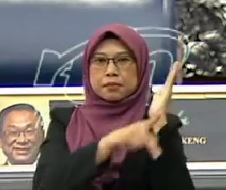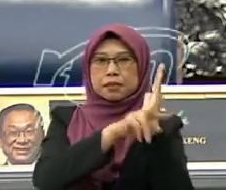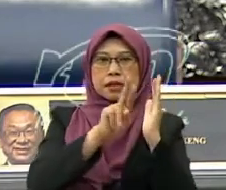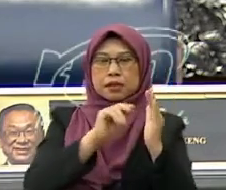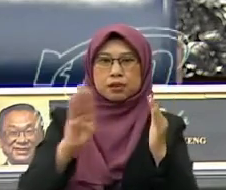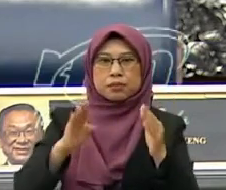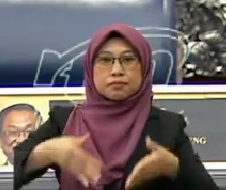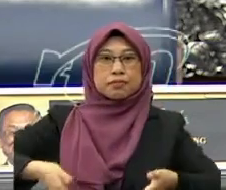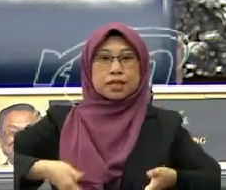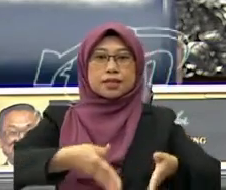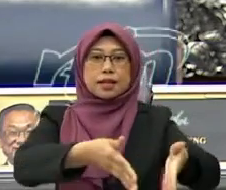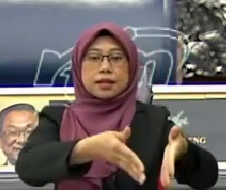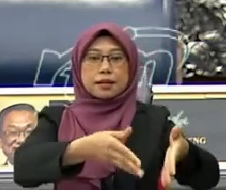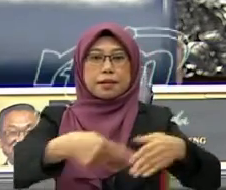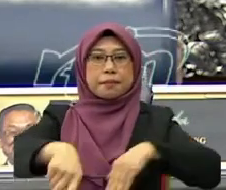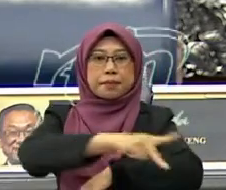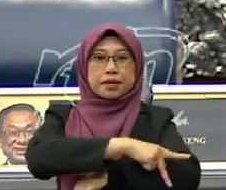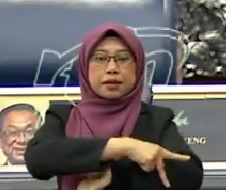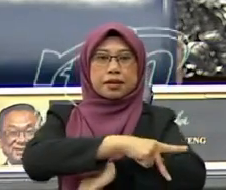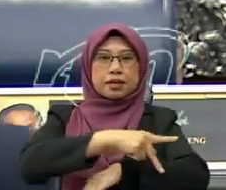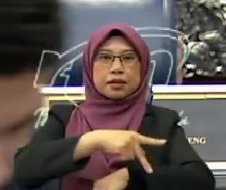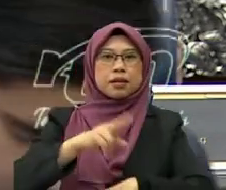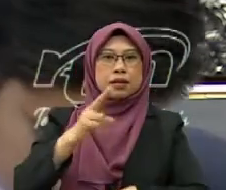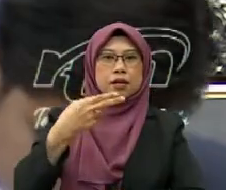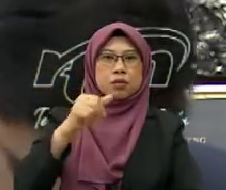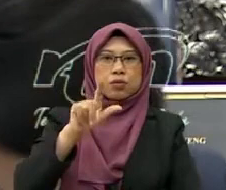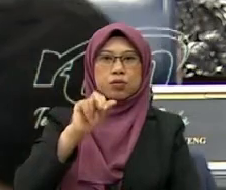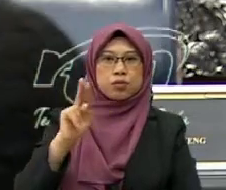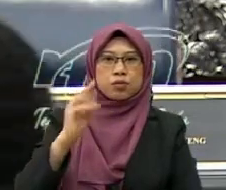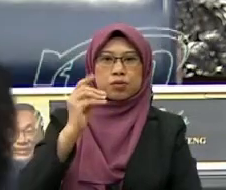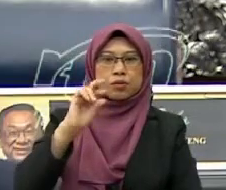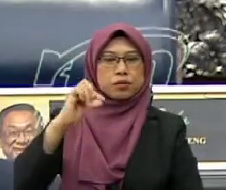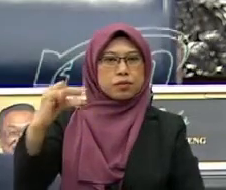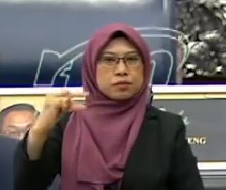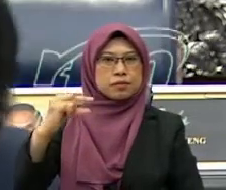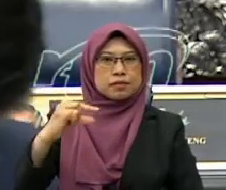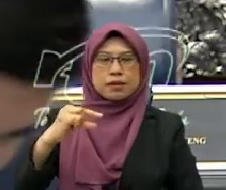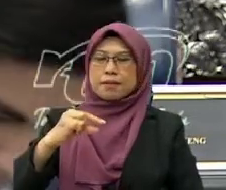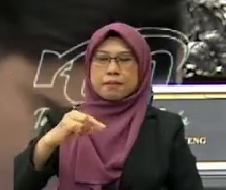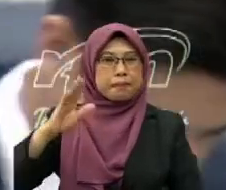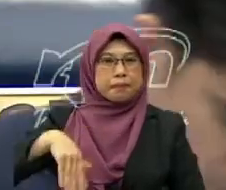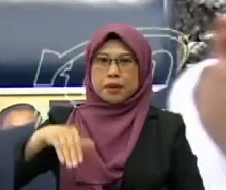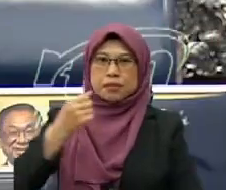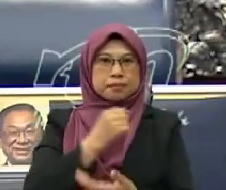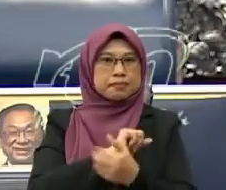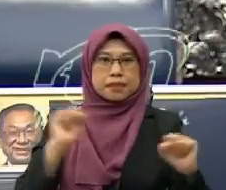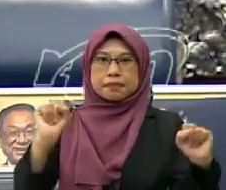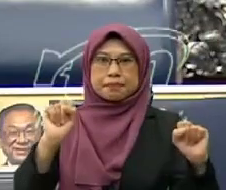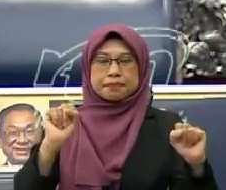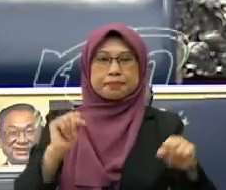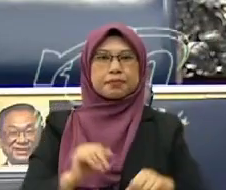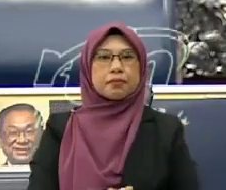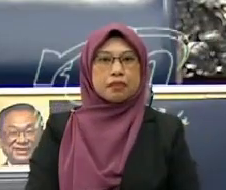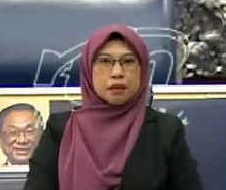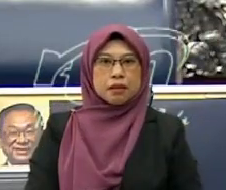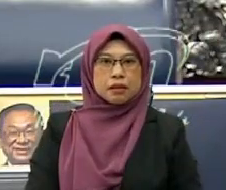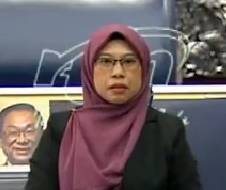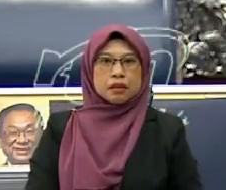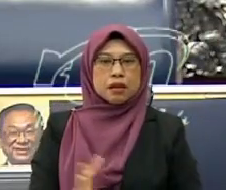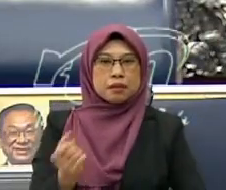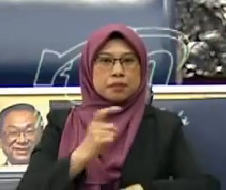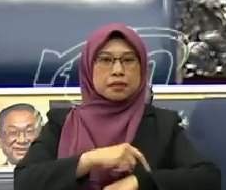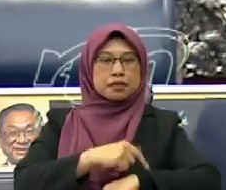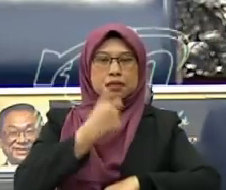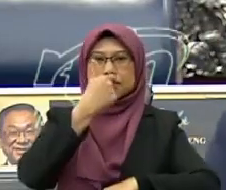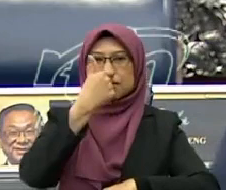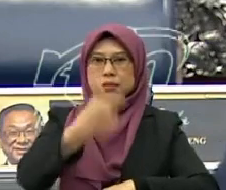Jalan Padang peri uludong yang masih belum siap mengambil masa